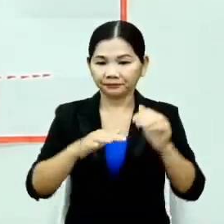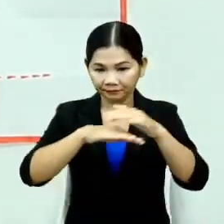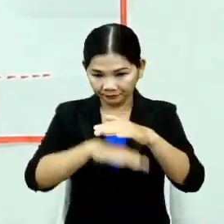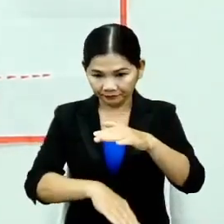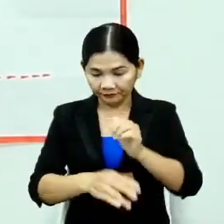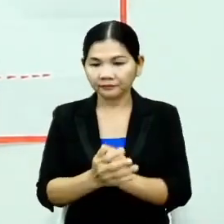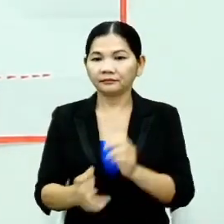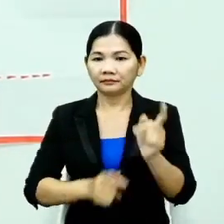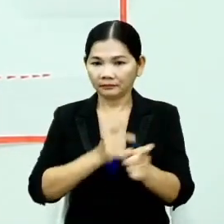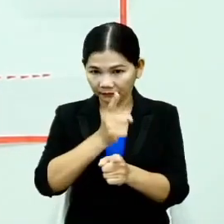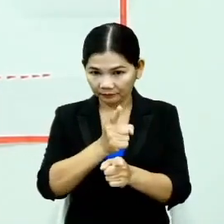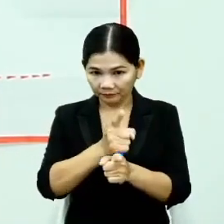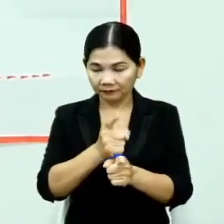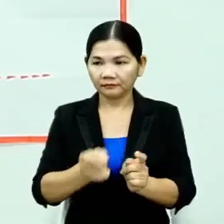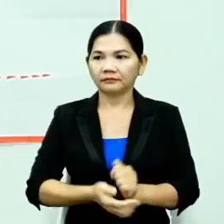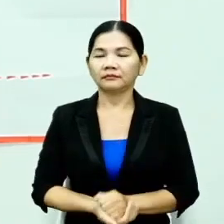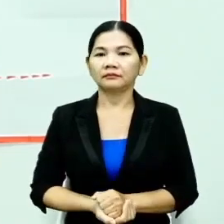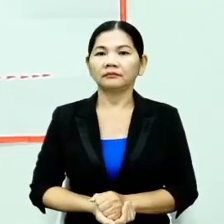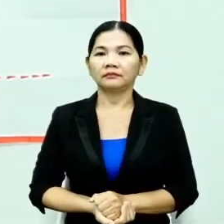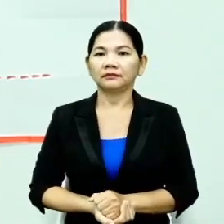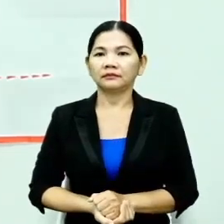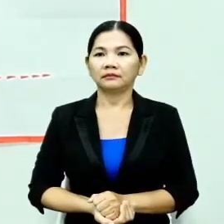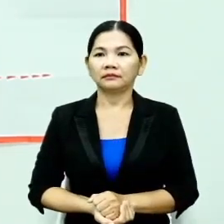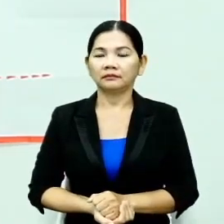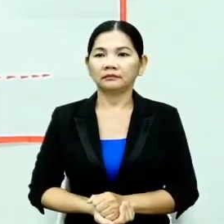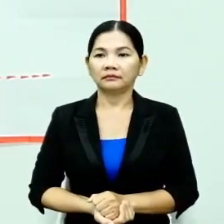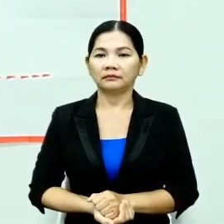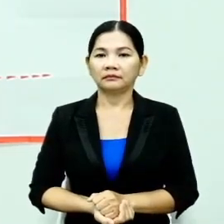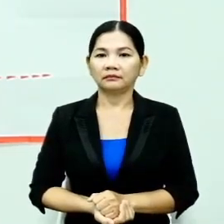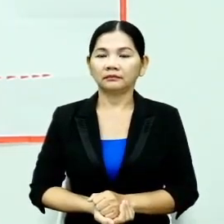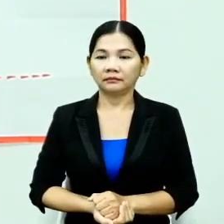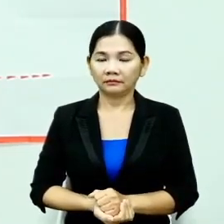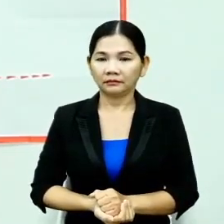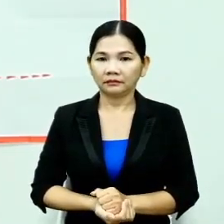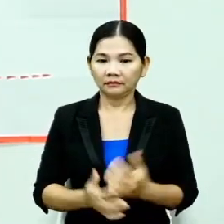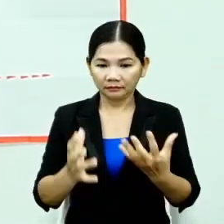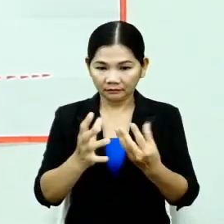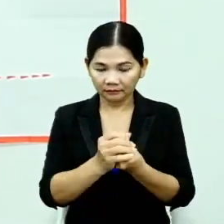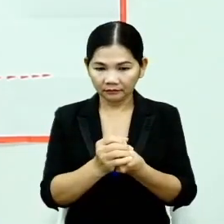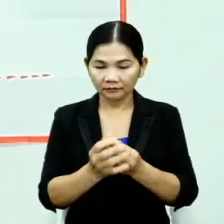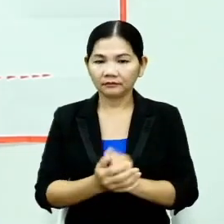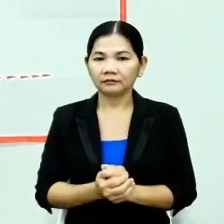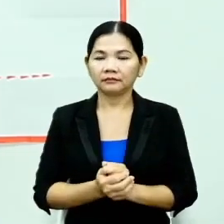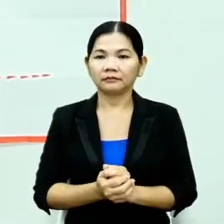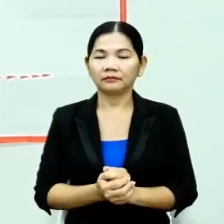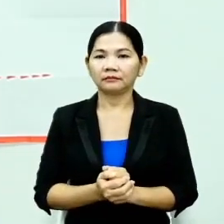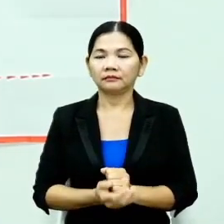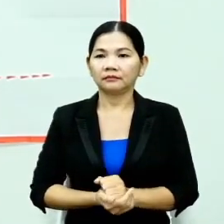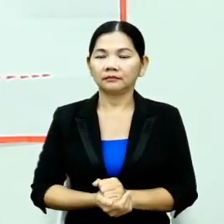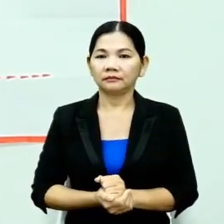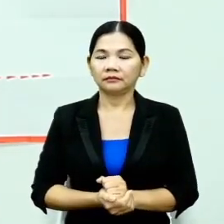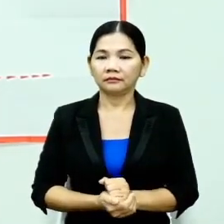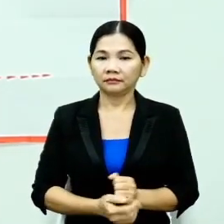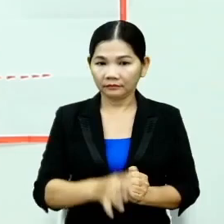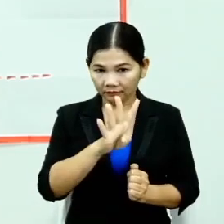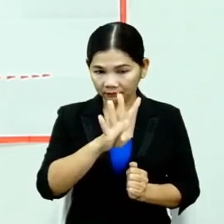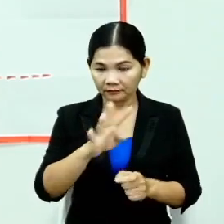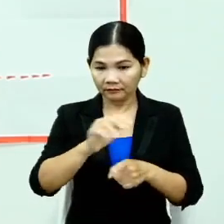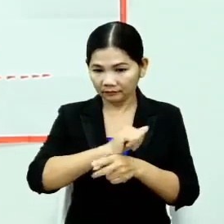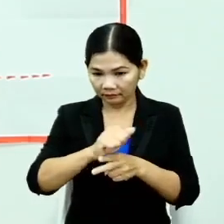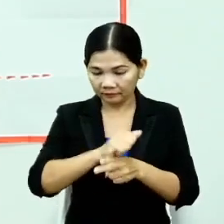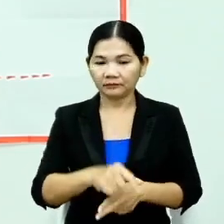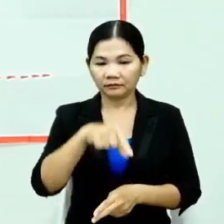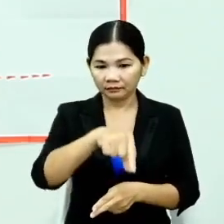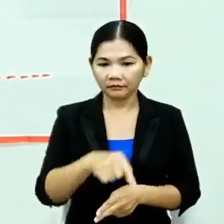មឲ្យបានត្រឹមត្រូវចាអ្នកគ្រូមានចំនួនចាលេខ4លំហាត់គឺមាន